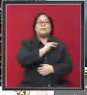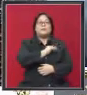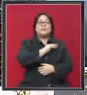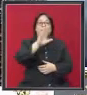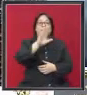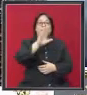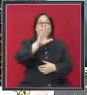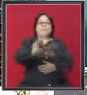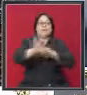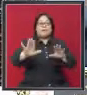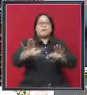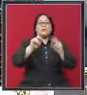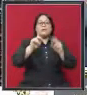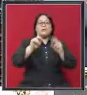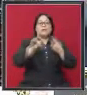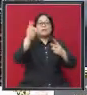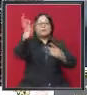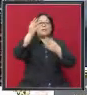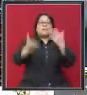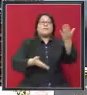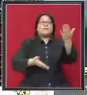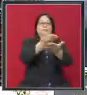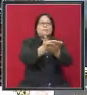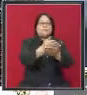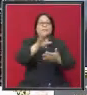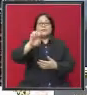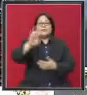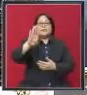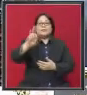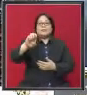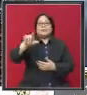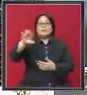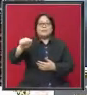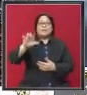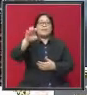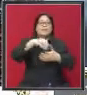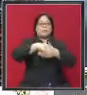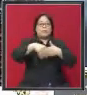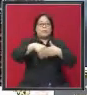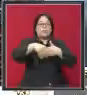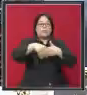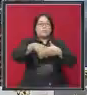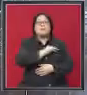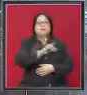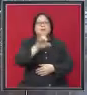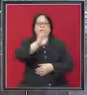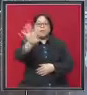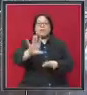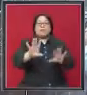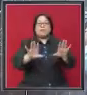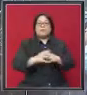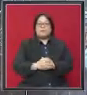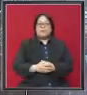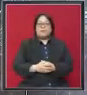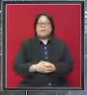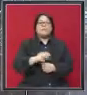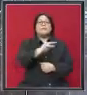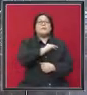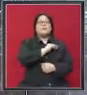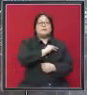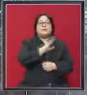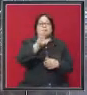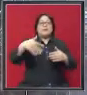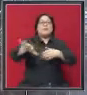Menteri, Lembah Pantai. Kedua, kerajaan telah mencadangkan program e-belia sebanyak RM50. Menteri. Secara menteri, one off.